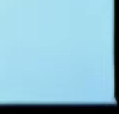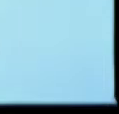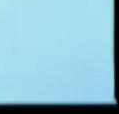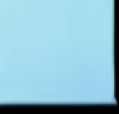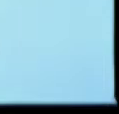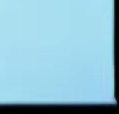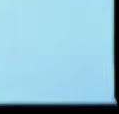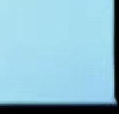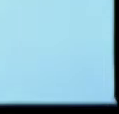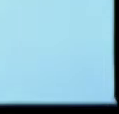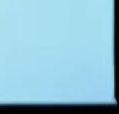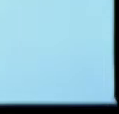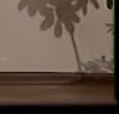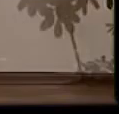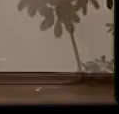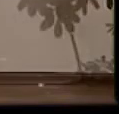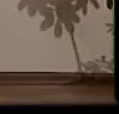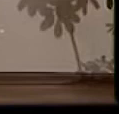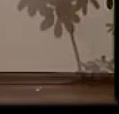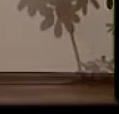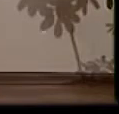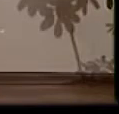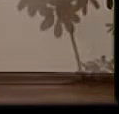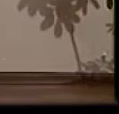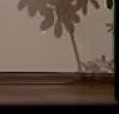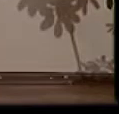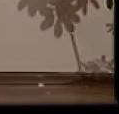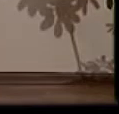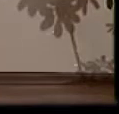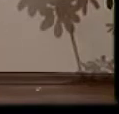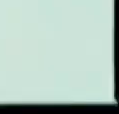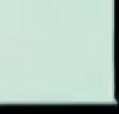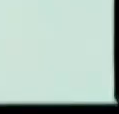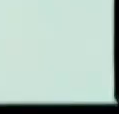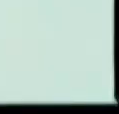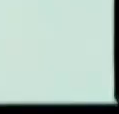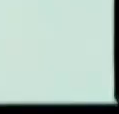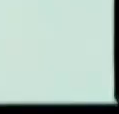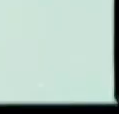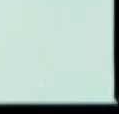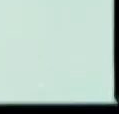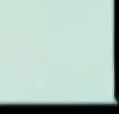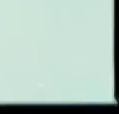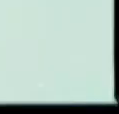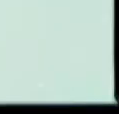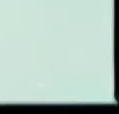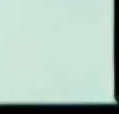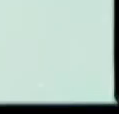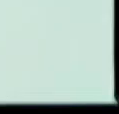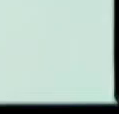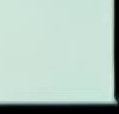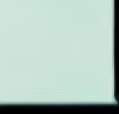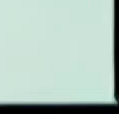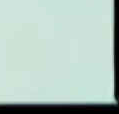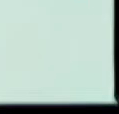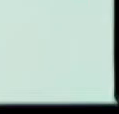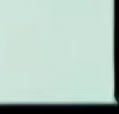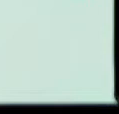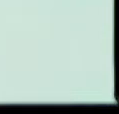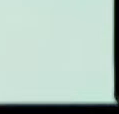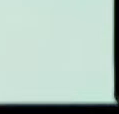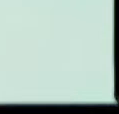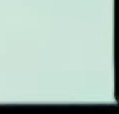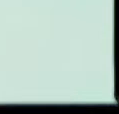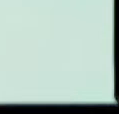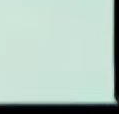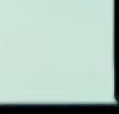Bu ajoyib kun qanday yakun topadi? Albatta, katta-yu kichiklarni ruhlantiradigan juda